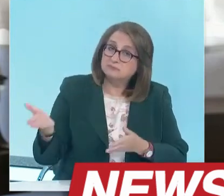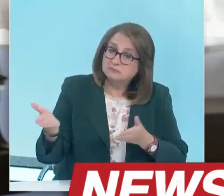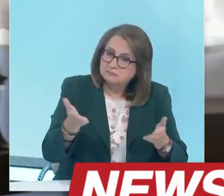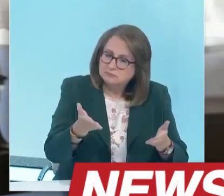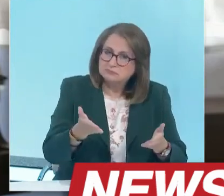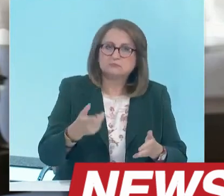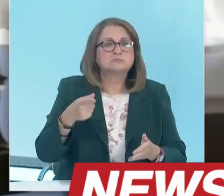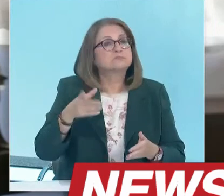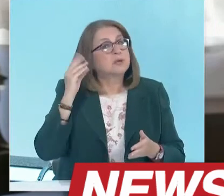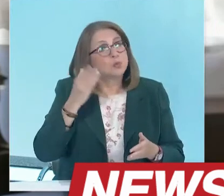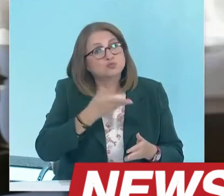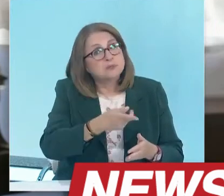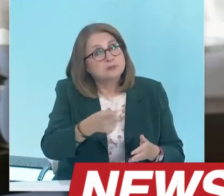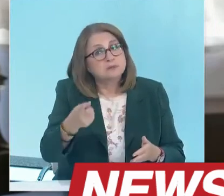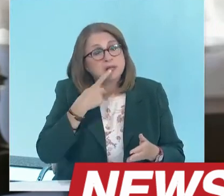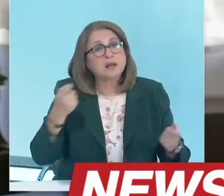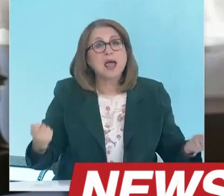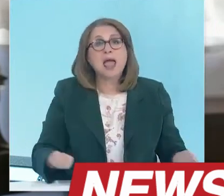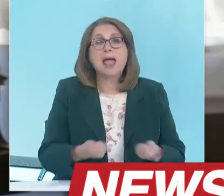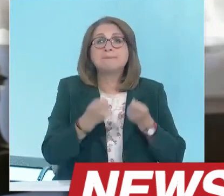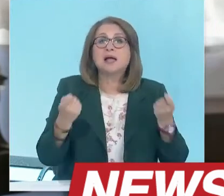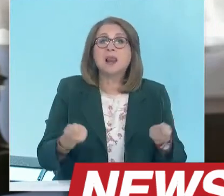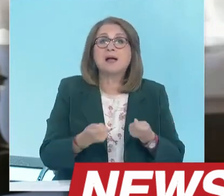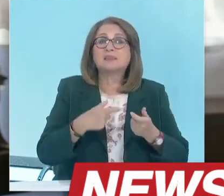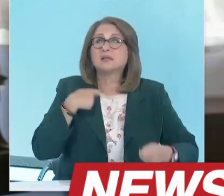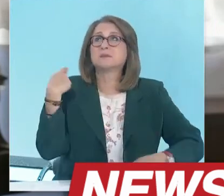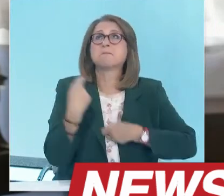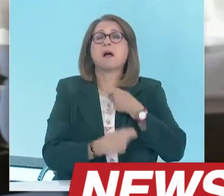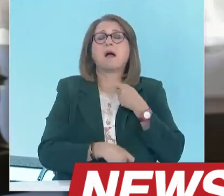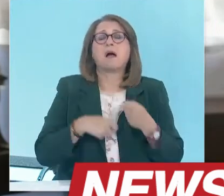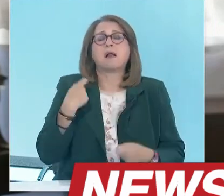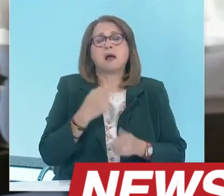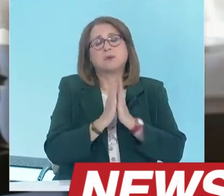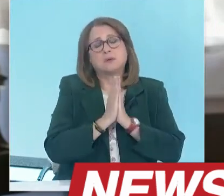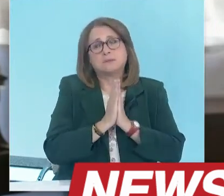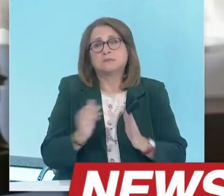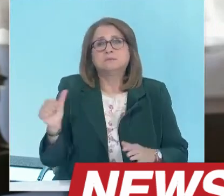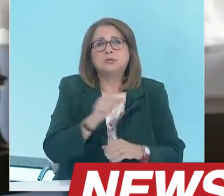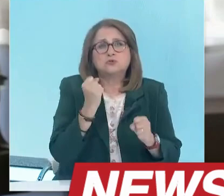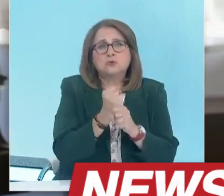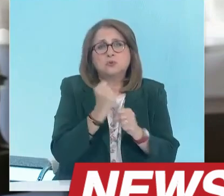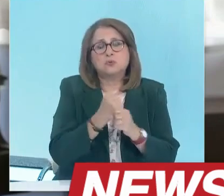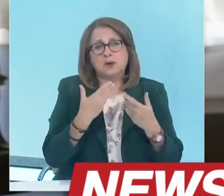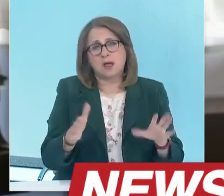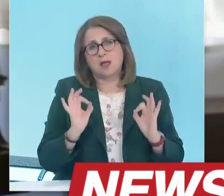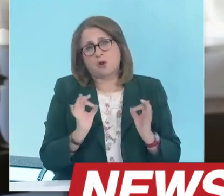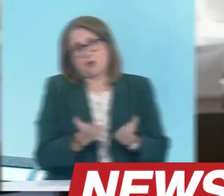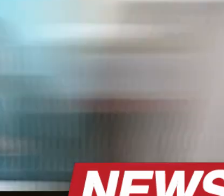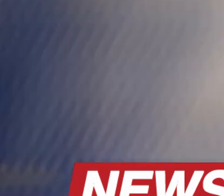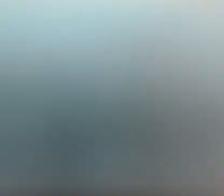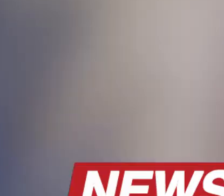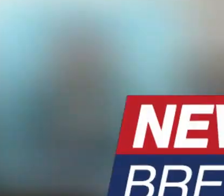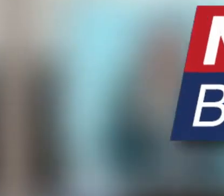που την αποπειράθηκε. Συνήθως καταφεύγουν σε αυτή την άθλια επιλογή απάνθρωπα, ανελεύθερα καθεστώτα που γκρεμίζονται με πάταγο από